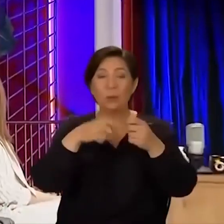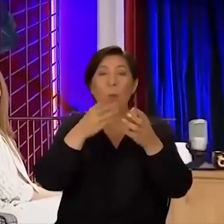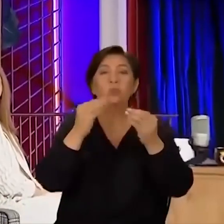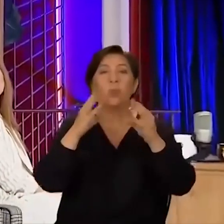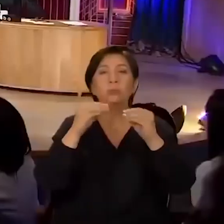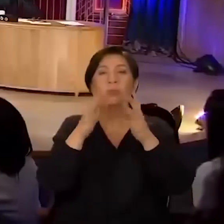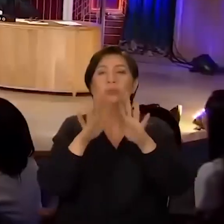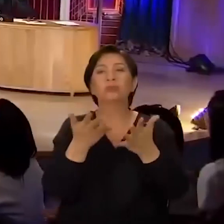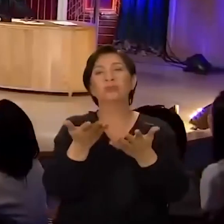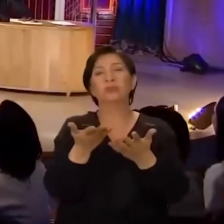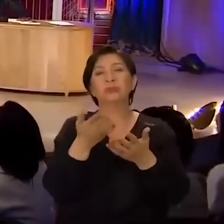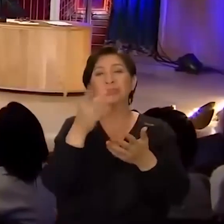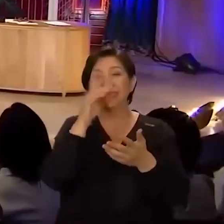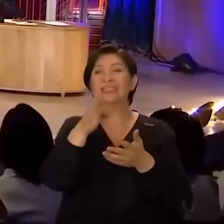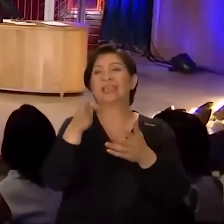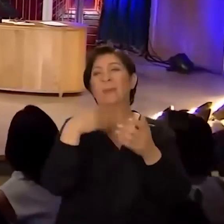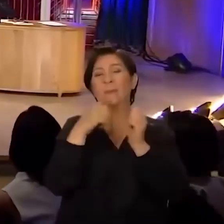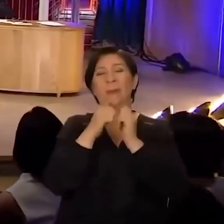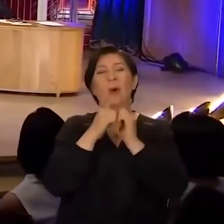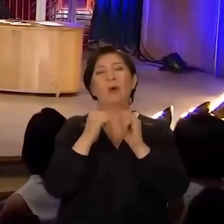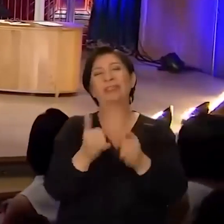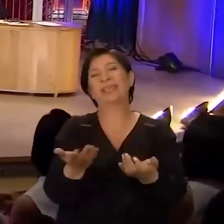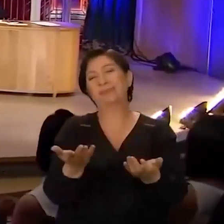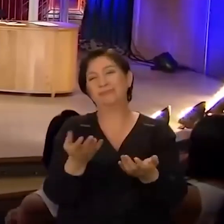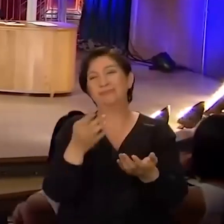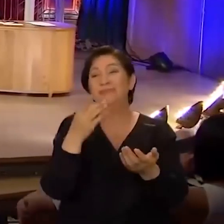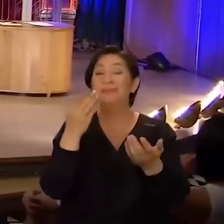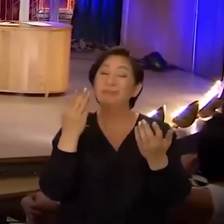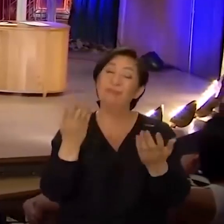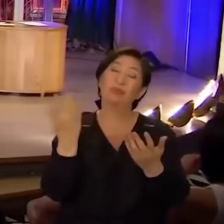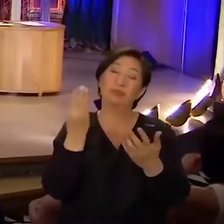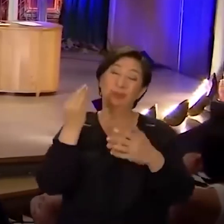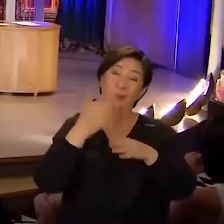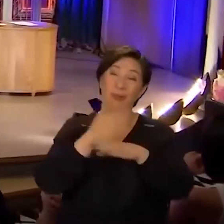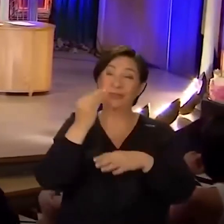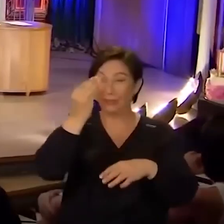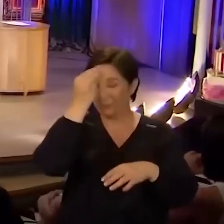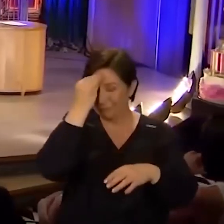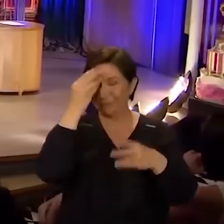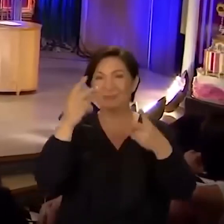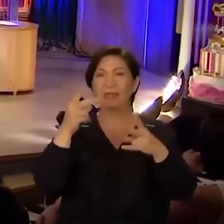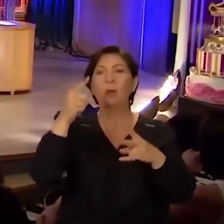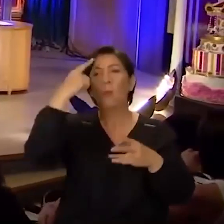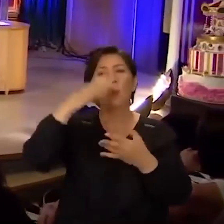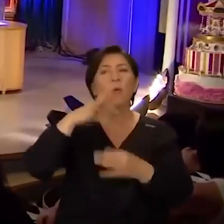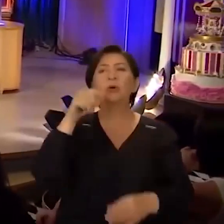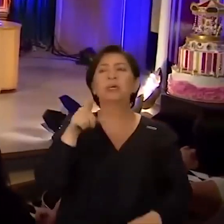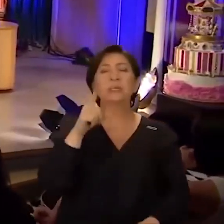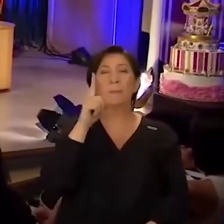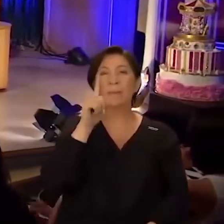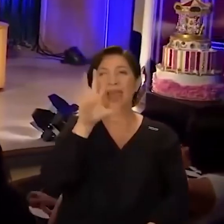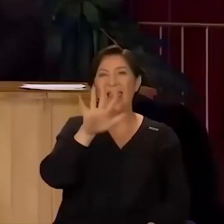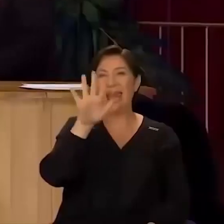zorla bol Keşke seninle oynasaydım Tabii ki var yani orada olurduk alnından da öperim da boyu